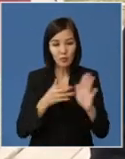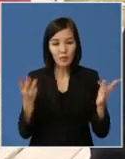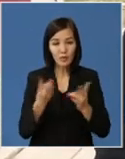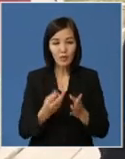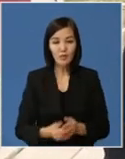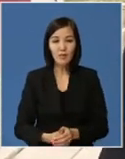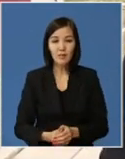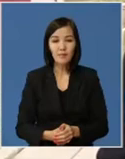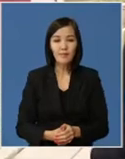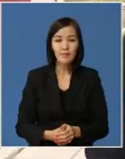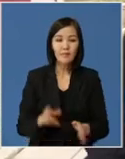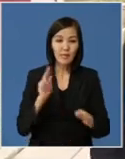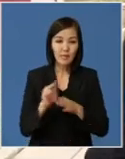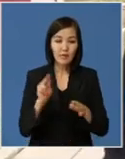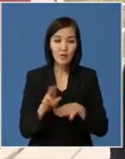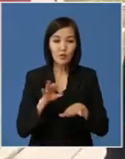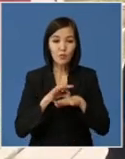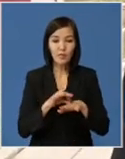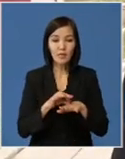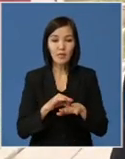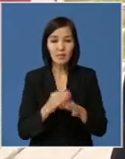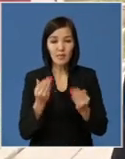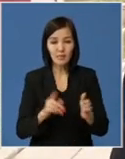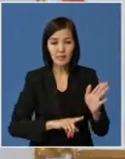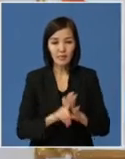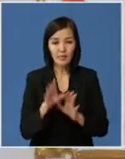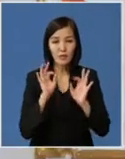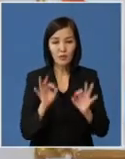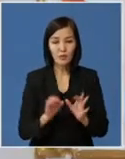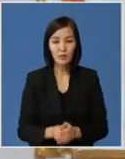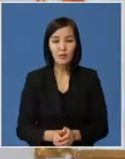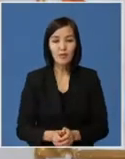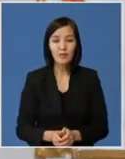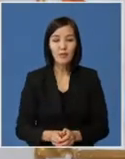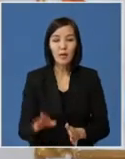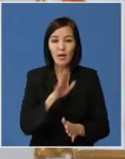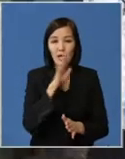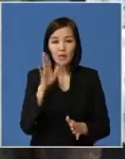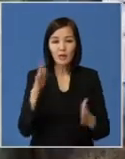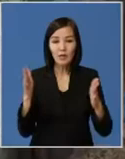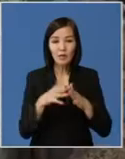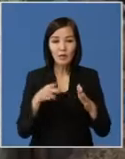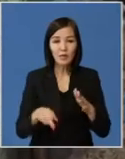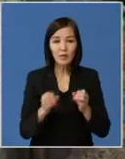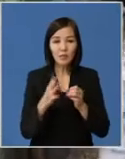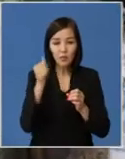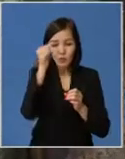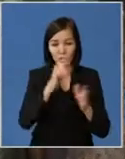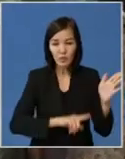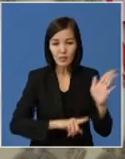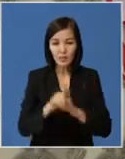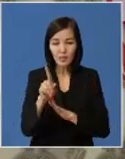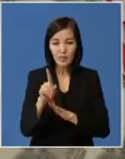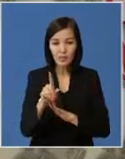сіңіру үшін осындай тәрбие жұмыстарын осы бастан бастаған дұрыс деп ойлаймын. Облыс орталығындағы аналар үйі 2014 жылдан бері жұмыс істейді. Осы уақыт